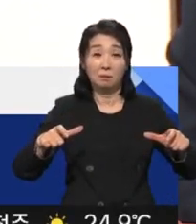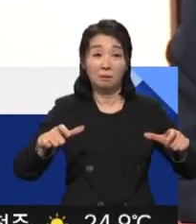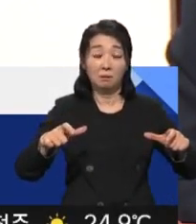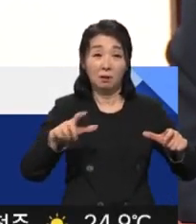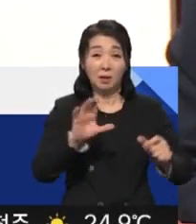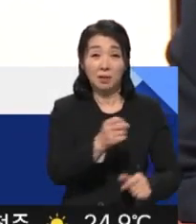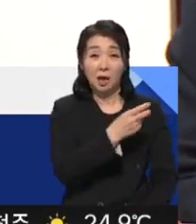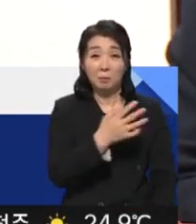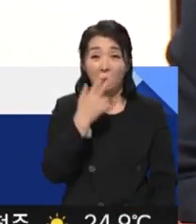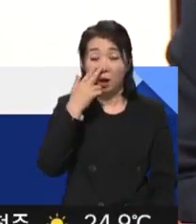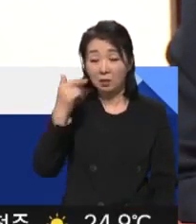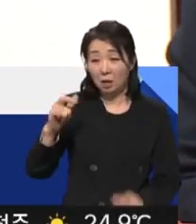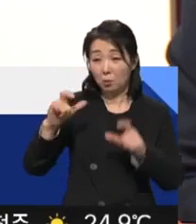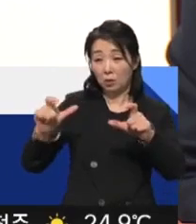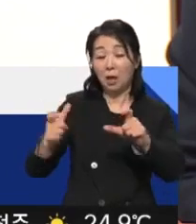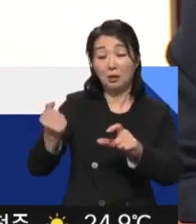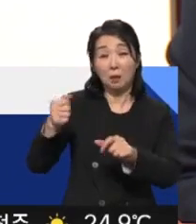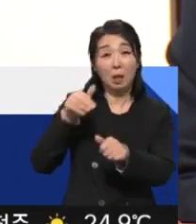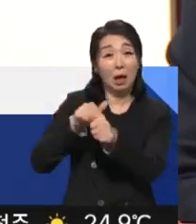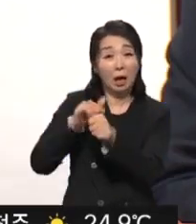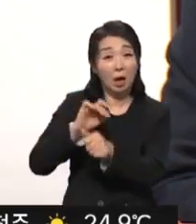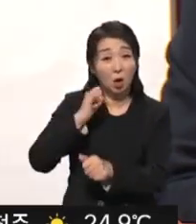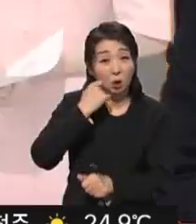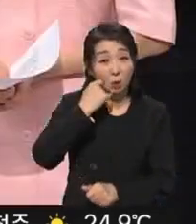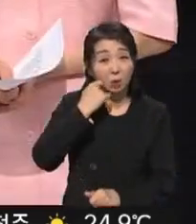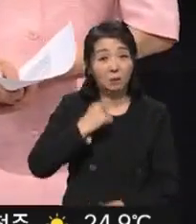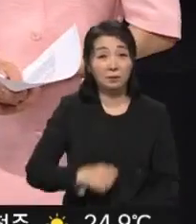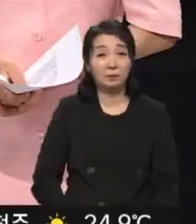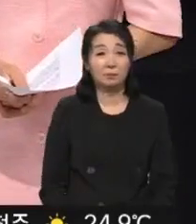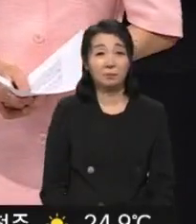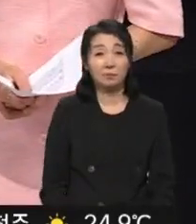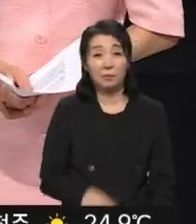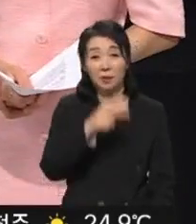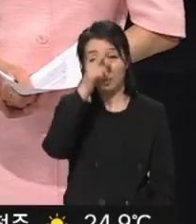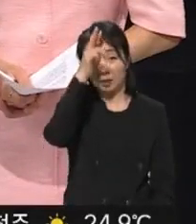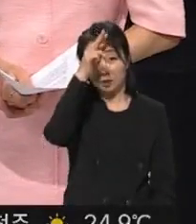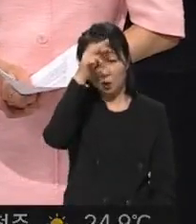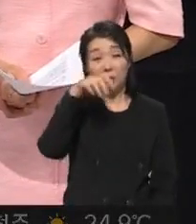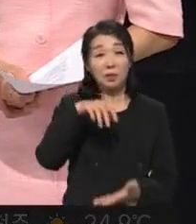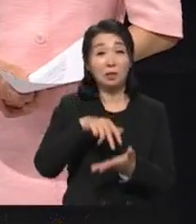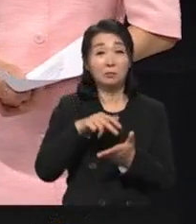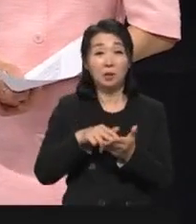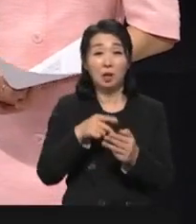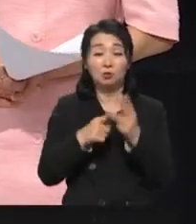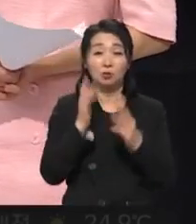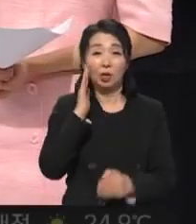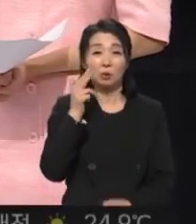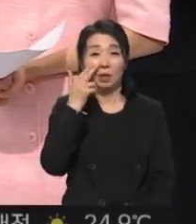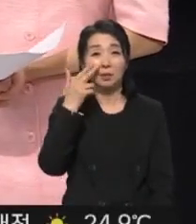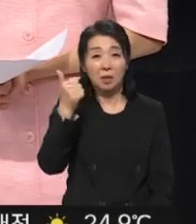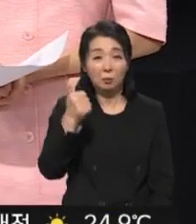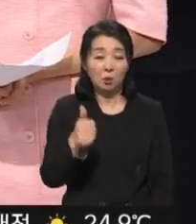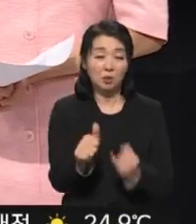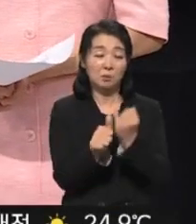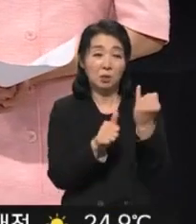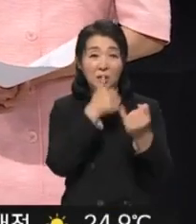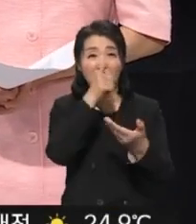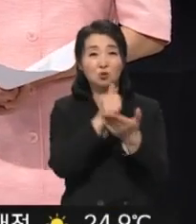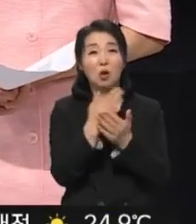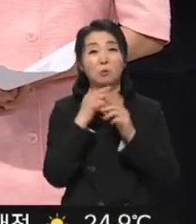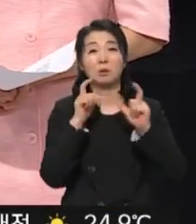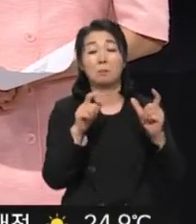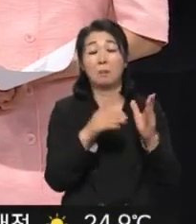장모지구라서 손을 댈 수 없는 것입니까? 경찰의 윤 대통령의 장모와 김 여사에 대한 무혐의 처분을 두고